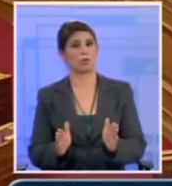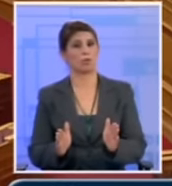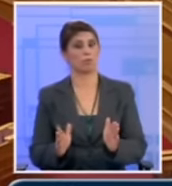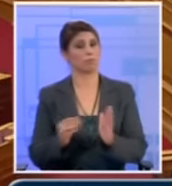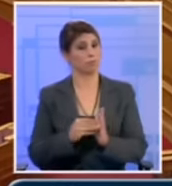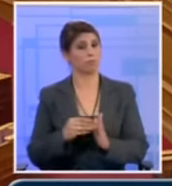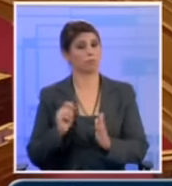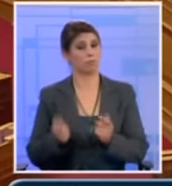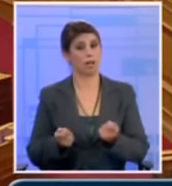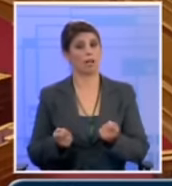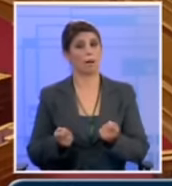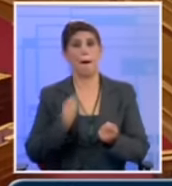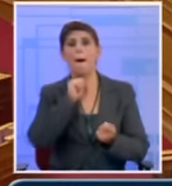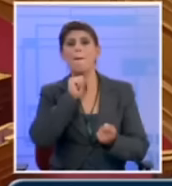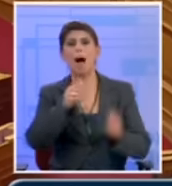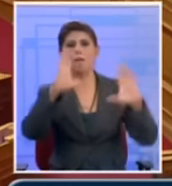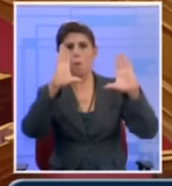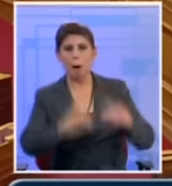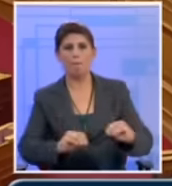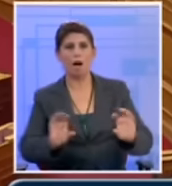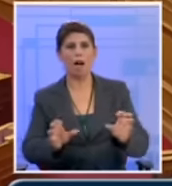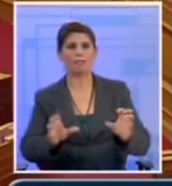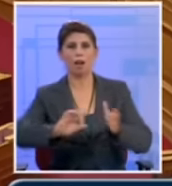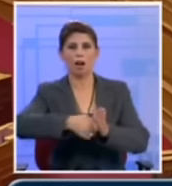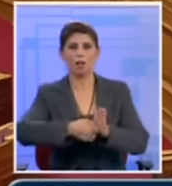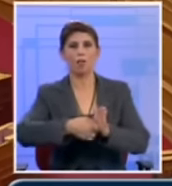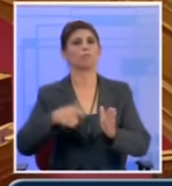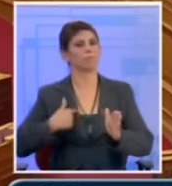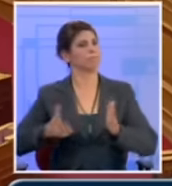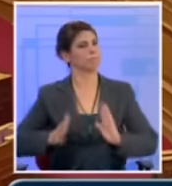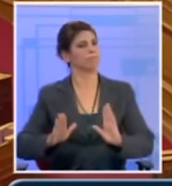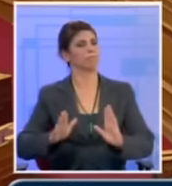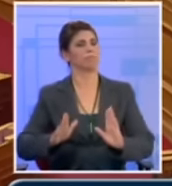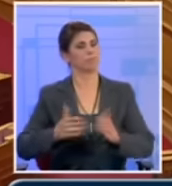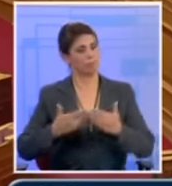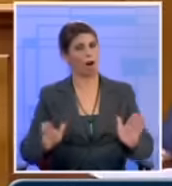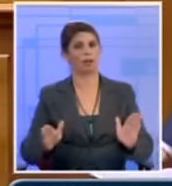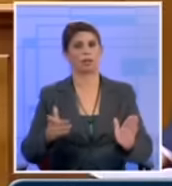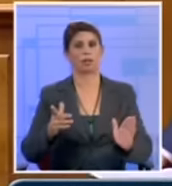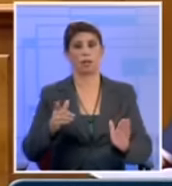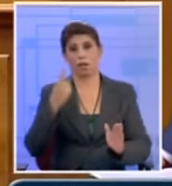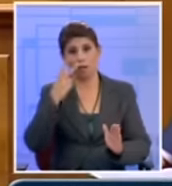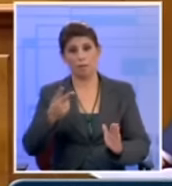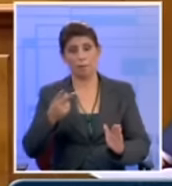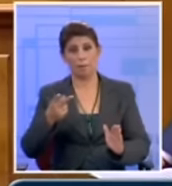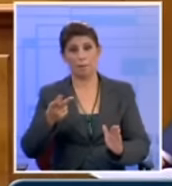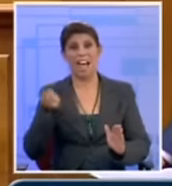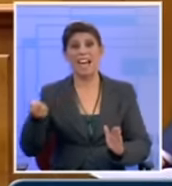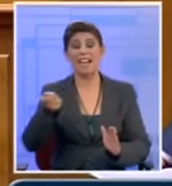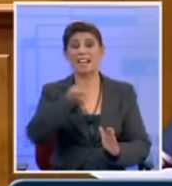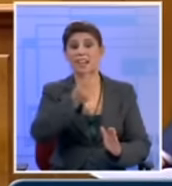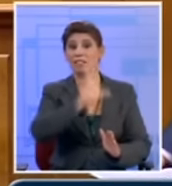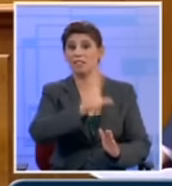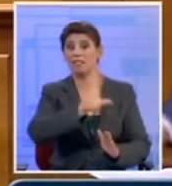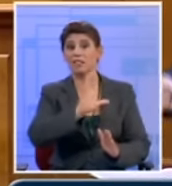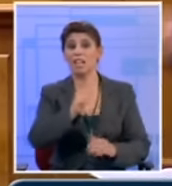του μαύρου στην ΕΡΤ. Καταλογίσαμε τα χρέη των τηλεοπτικών σταθμών, αυτά που ποτέ